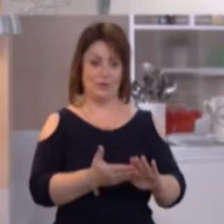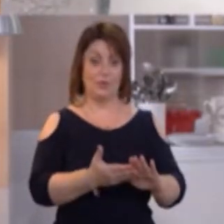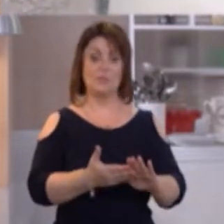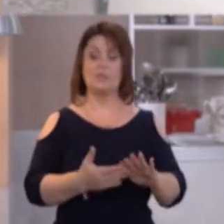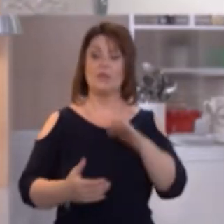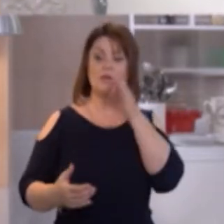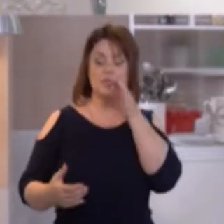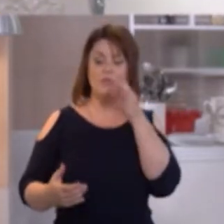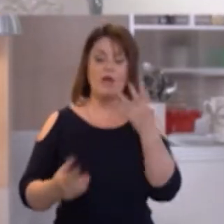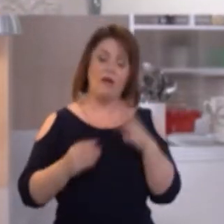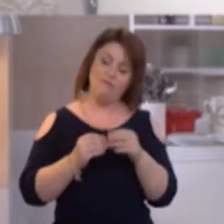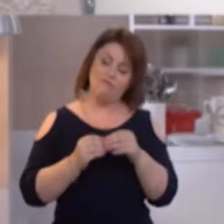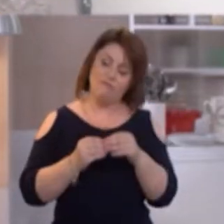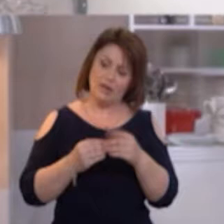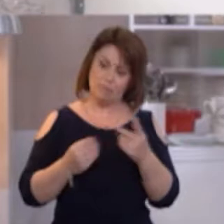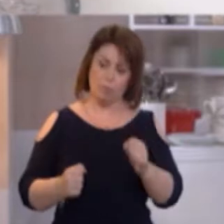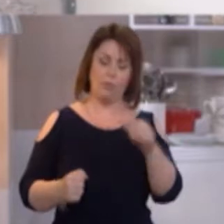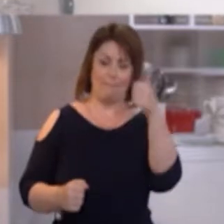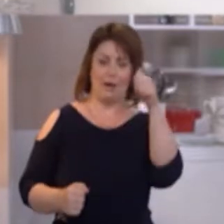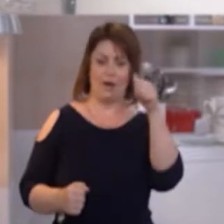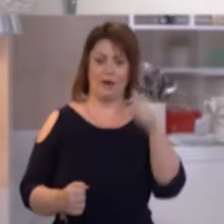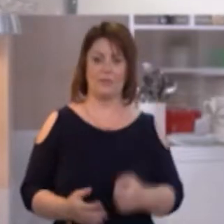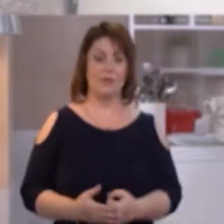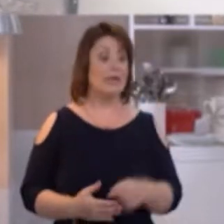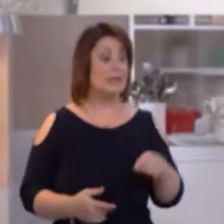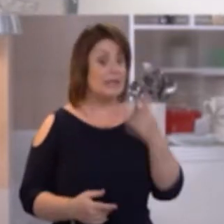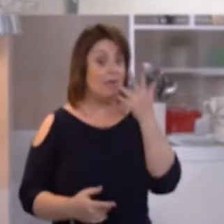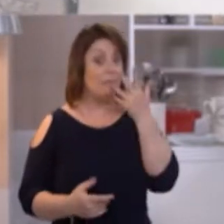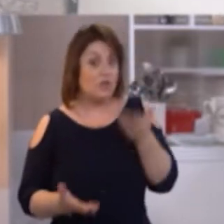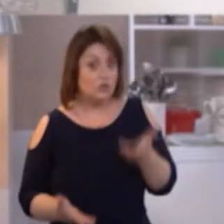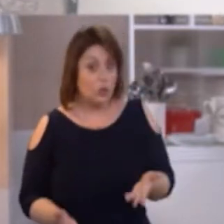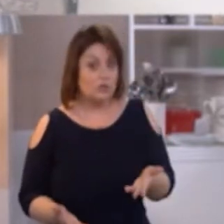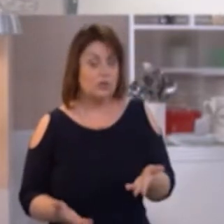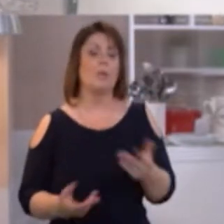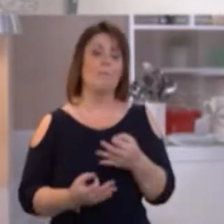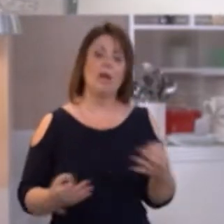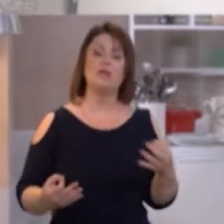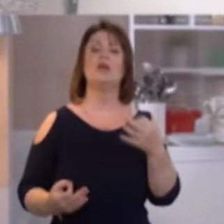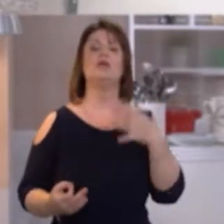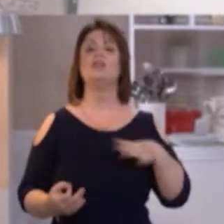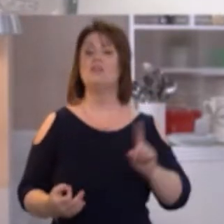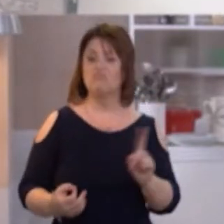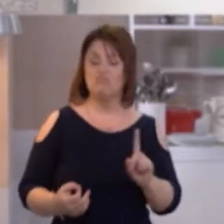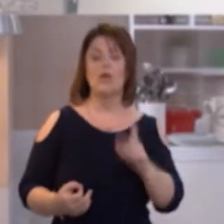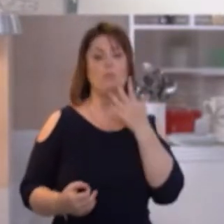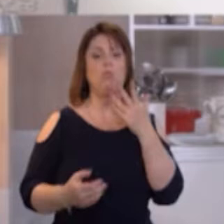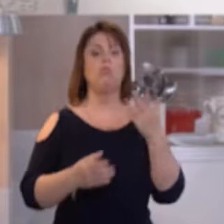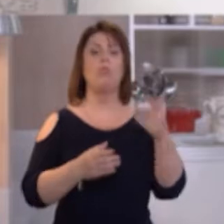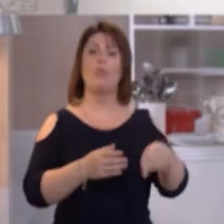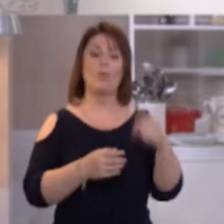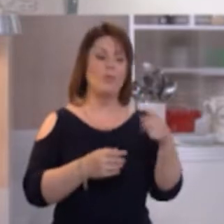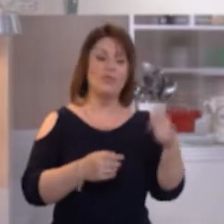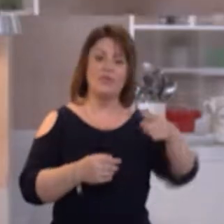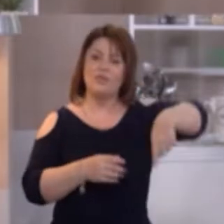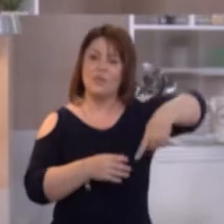si impara. Esatto. Queste qui, se vi piacciono così, bene, altrimenti si frullano e si fa proprio una salsina.